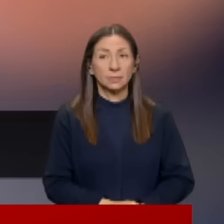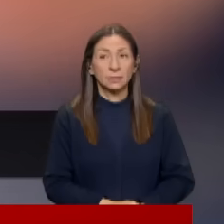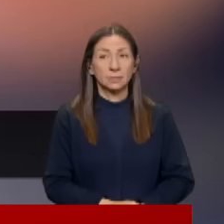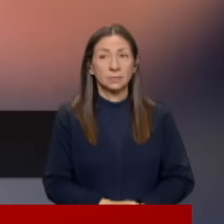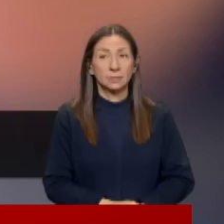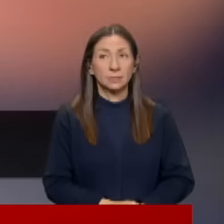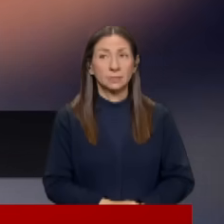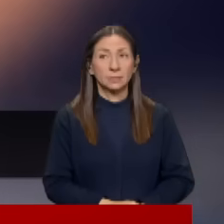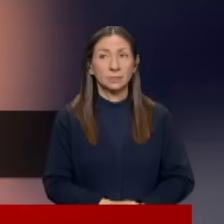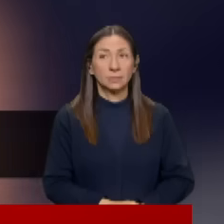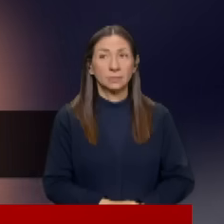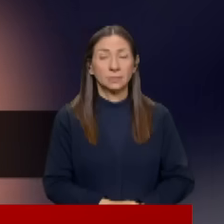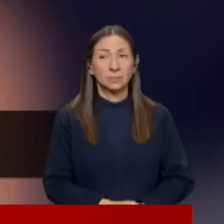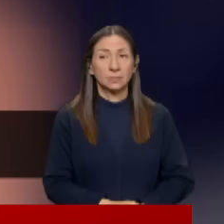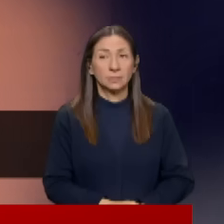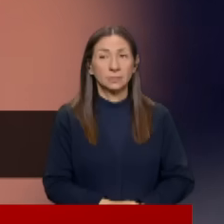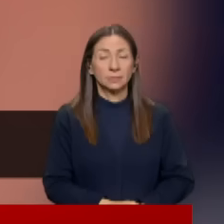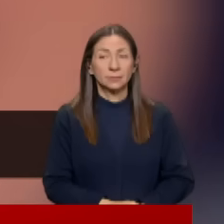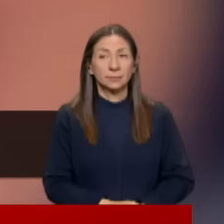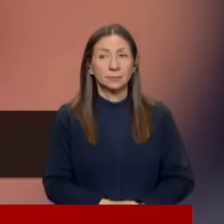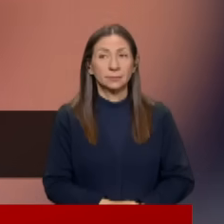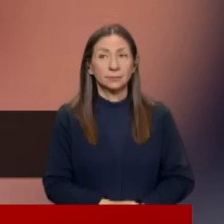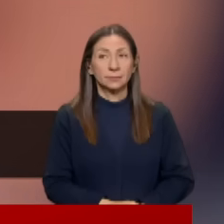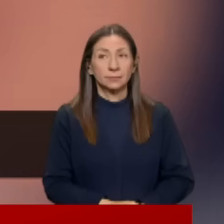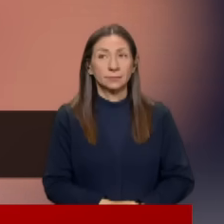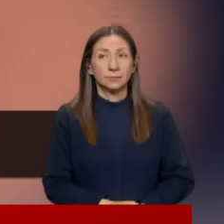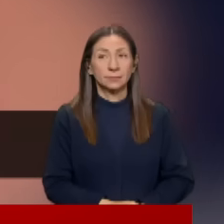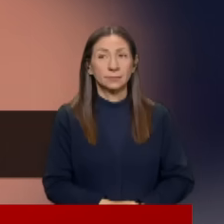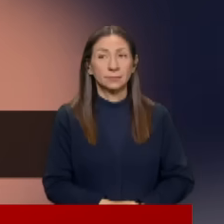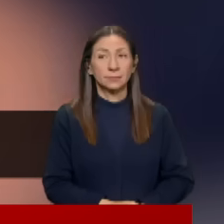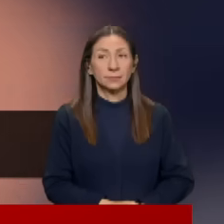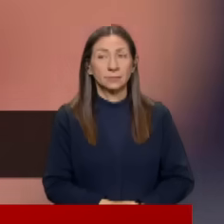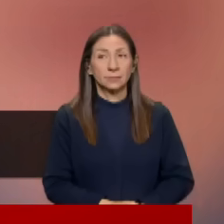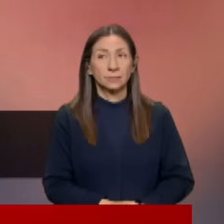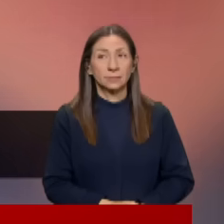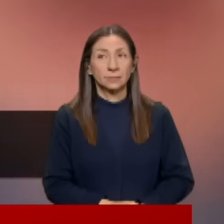Yok artık aşkım ya, inanmıyorum. Bu da sana bayramlık hediye. Ay